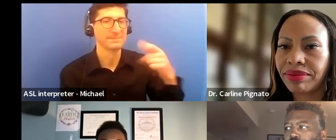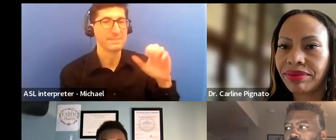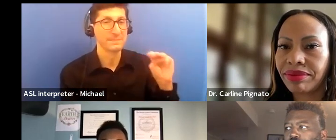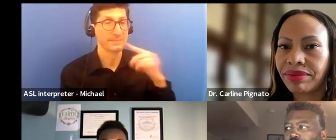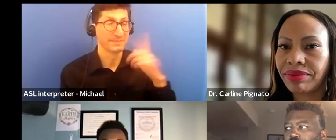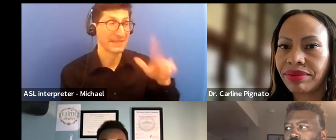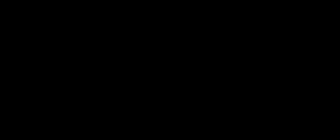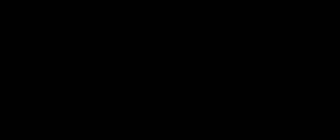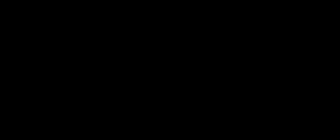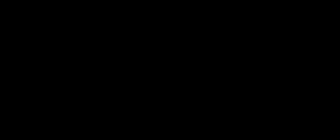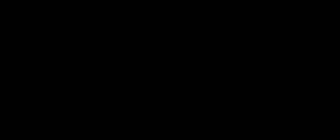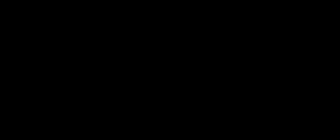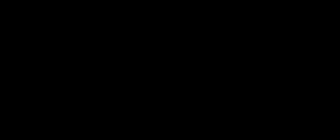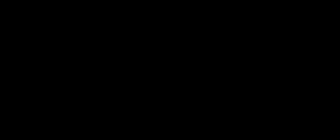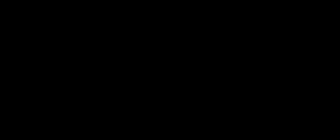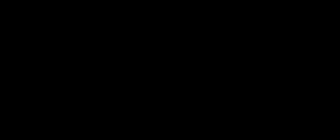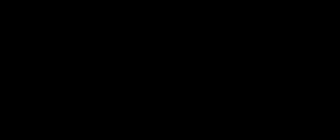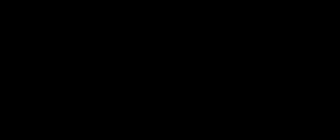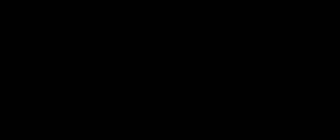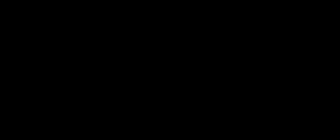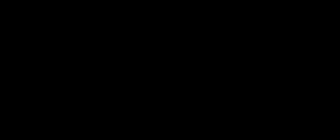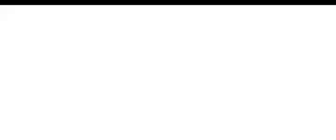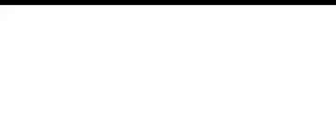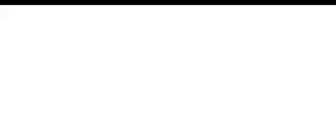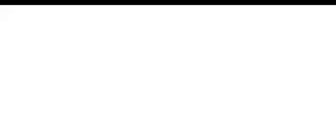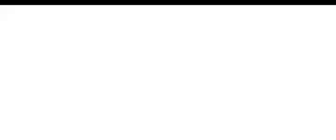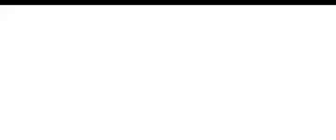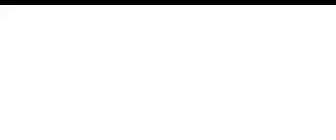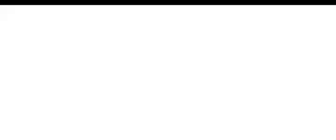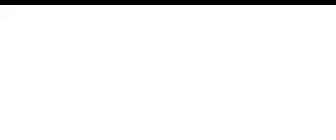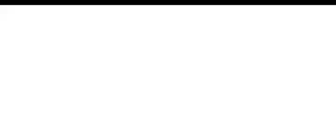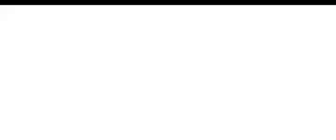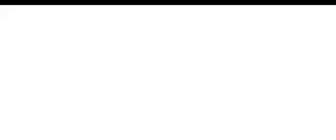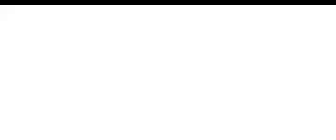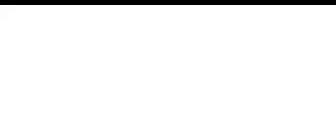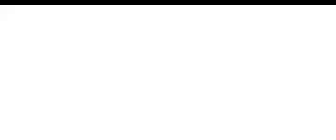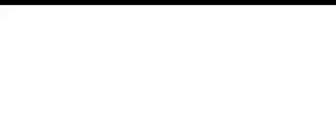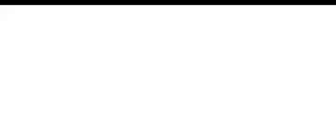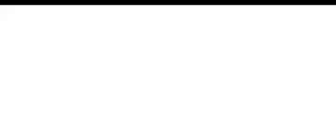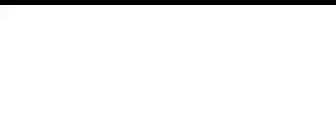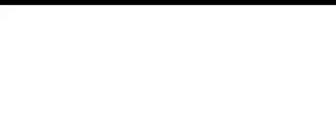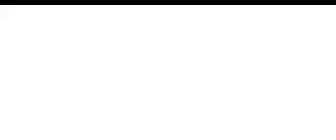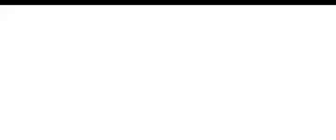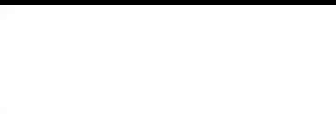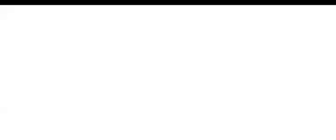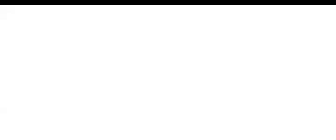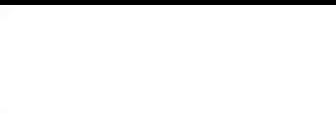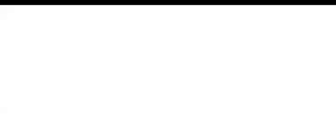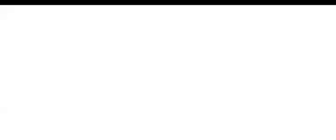interpreter? Thank you, Dr. Edenker. Hi, everyone. Good evening. My name is Sergio Saint-Hilaire, Haitian Creole